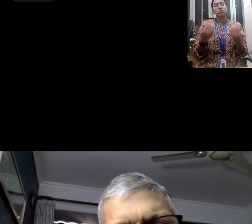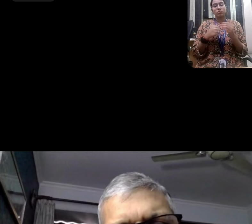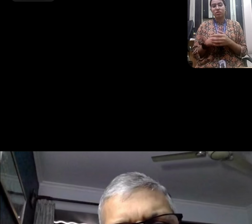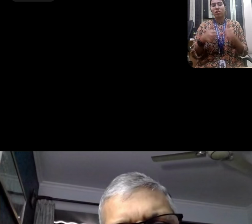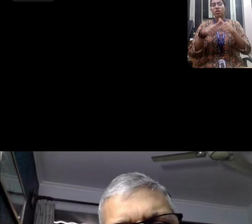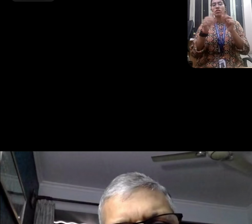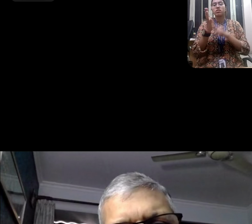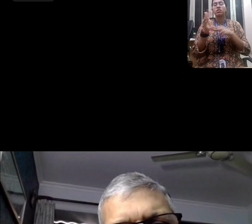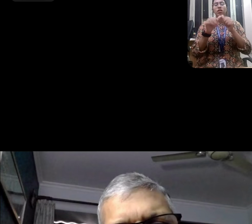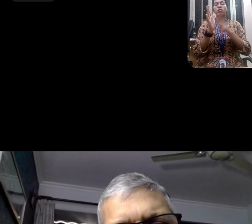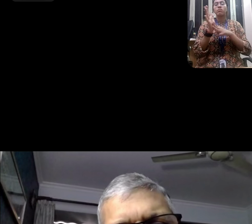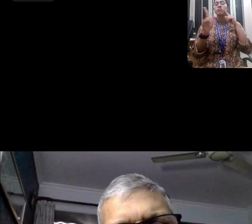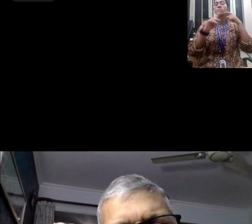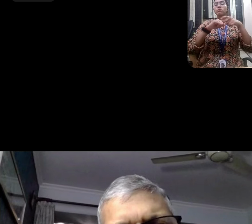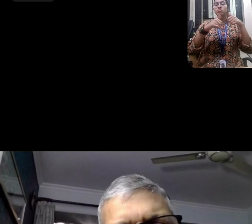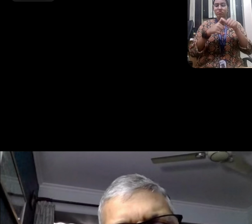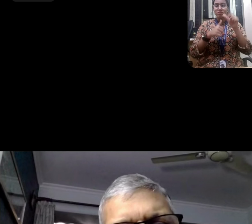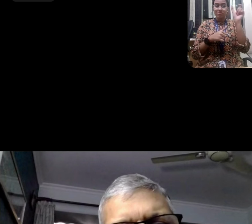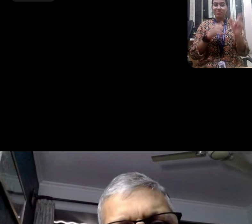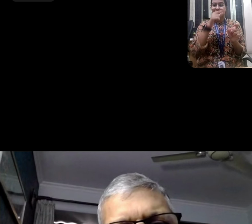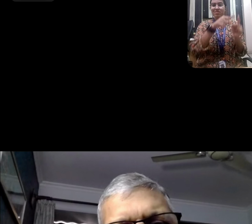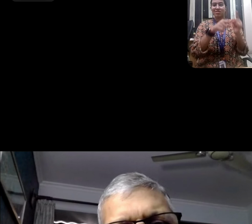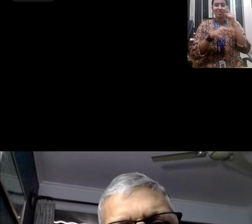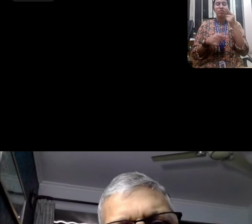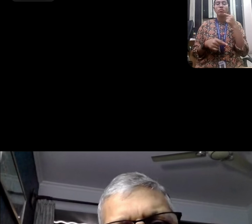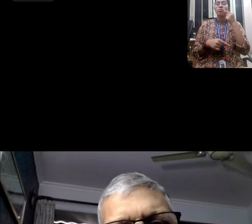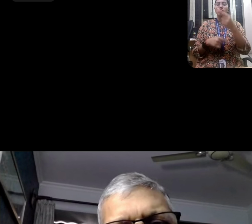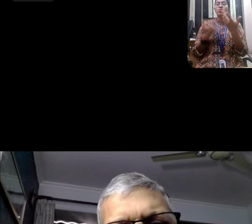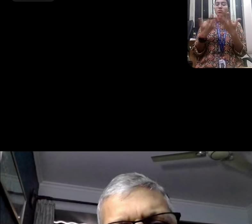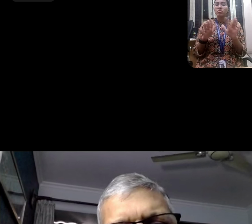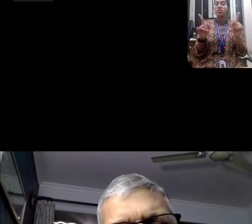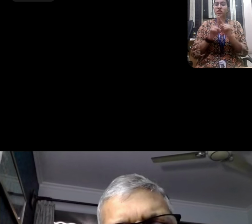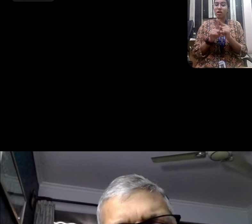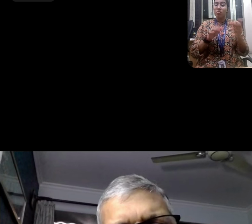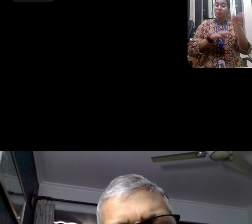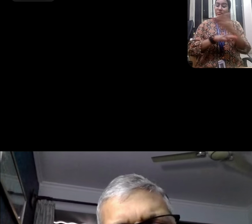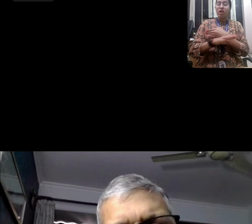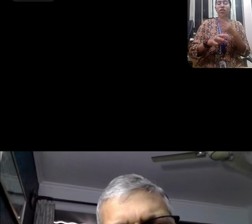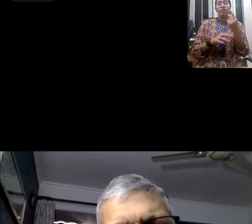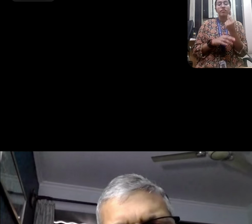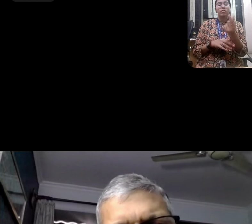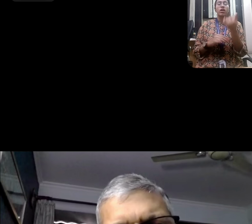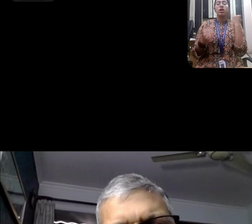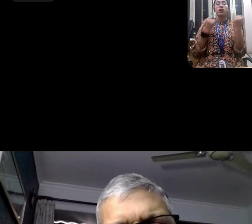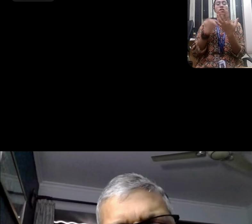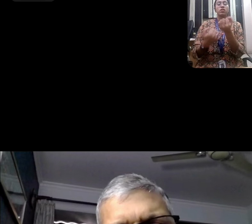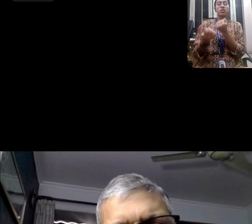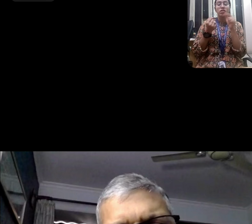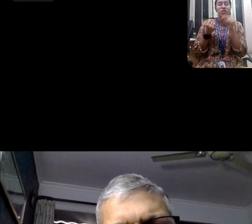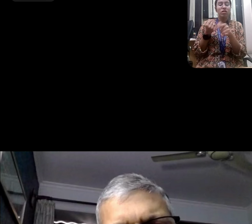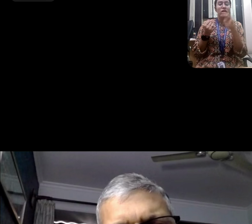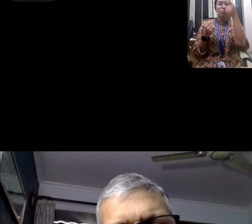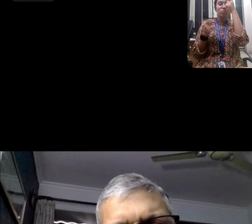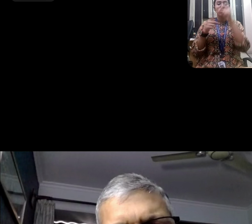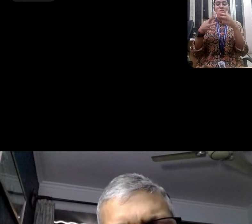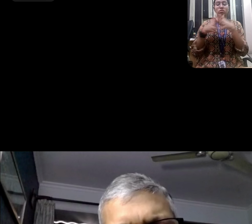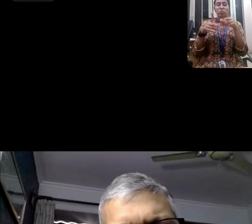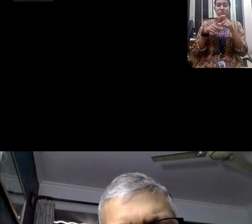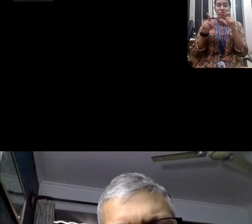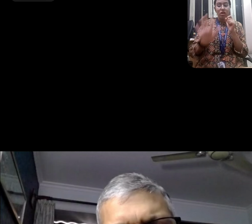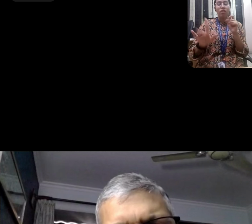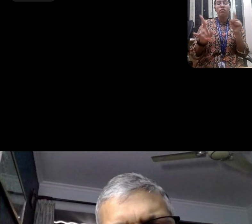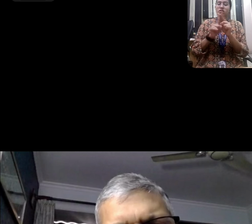हमें इन बच्चों की जो प्रॉब्लम की पॉसिबिलिटी है उसको जितना जल्दी हम एक्सेप्ट कर लें और रिकग्नाइज कर